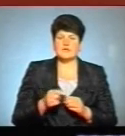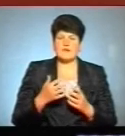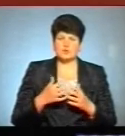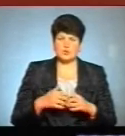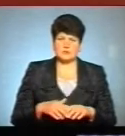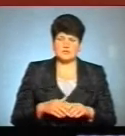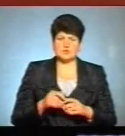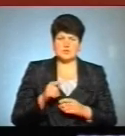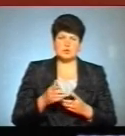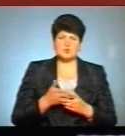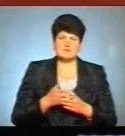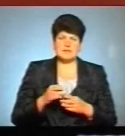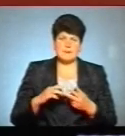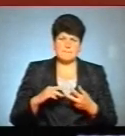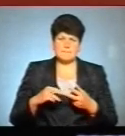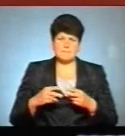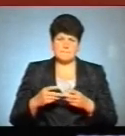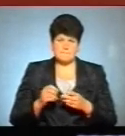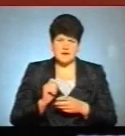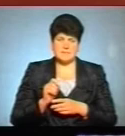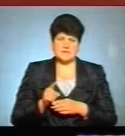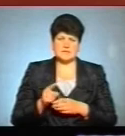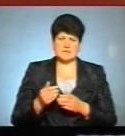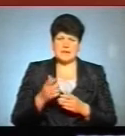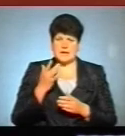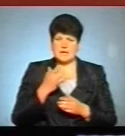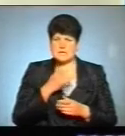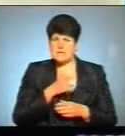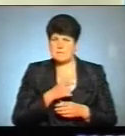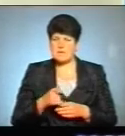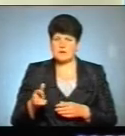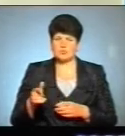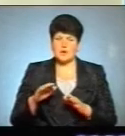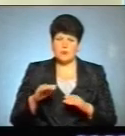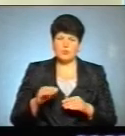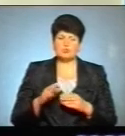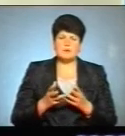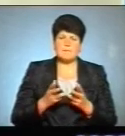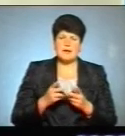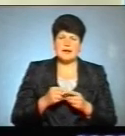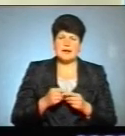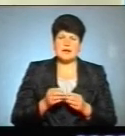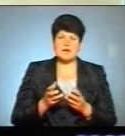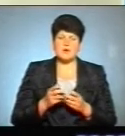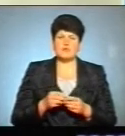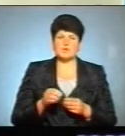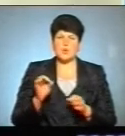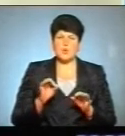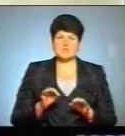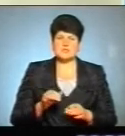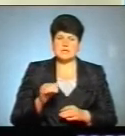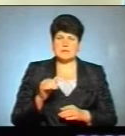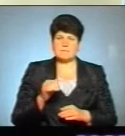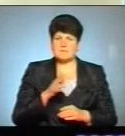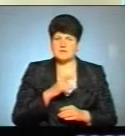автоматично для них субсидія перепризначиться на літній період, а потім буде перераховано на осінній період вже